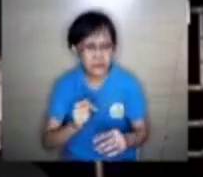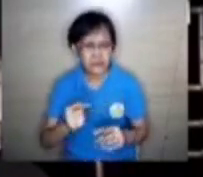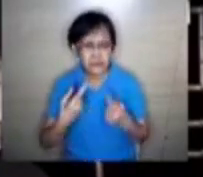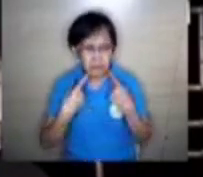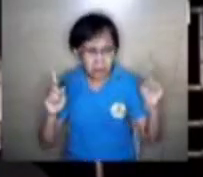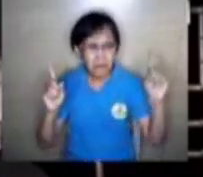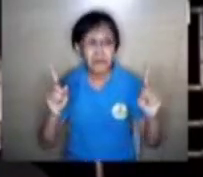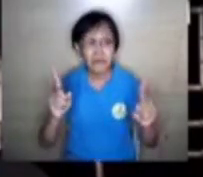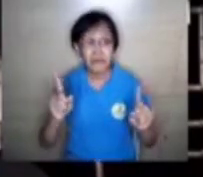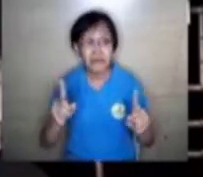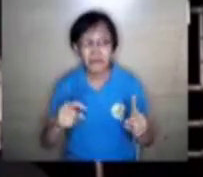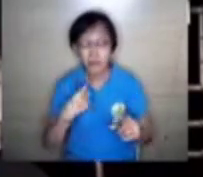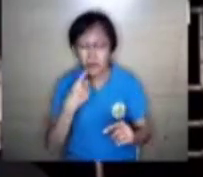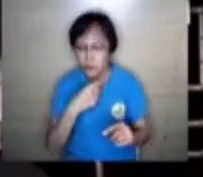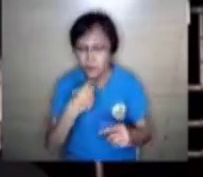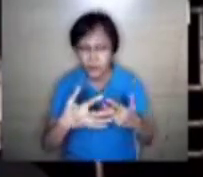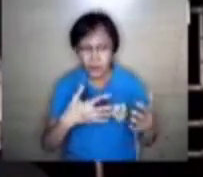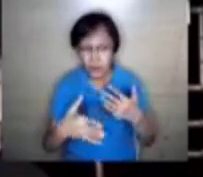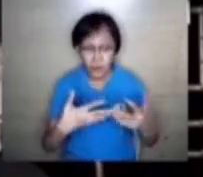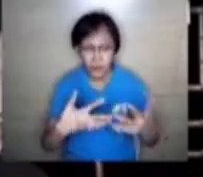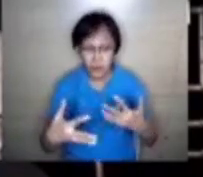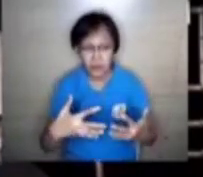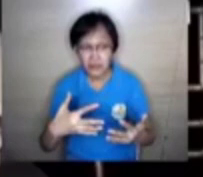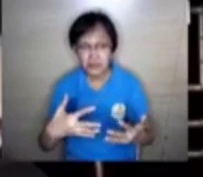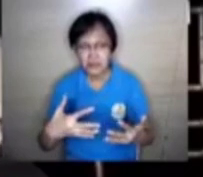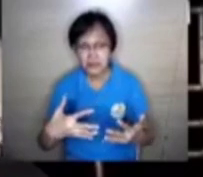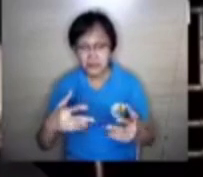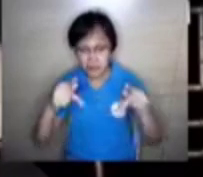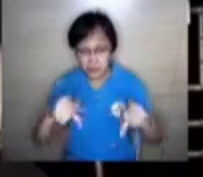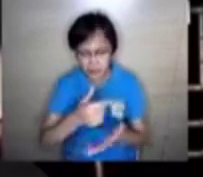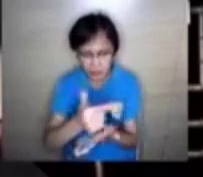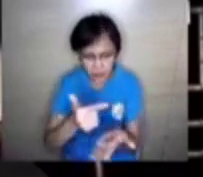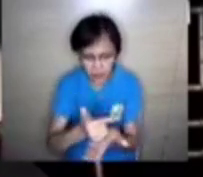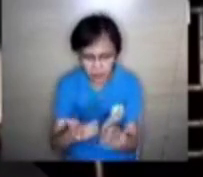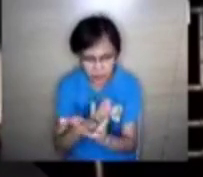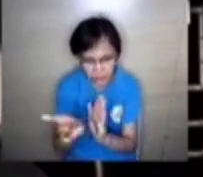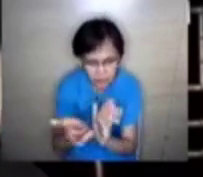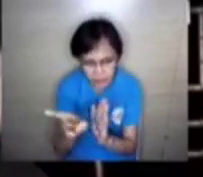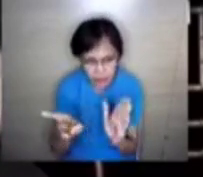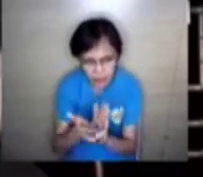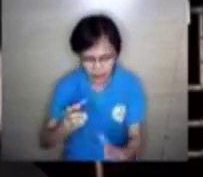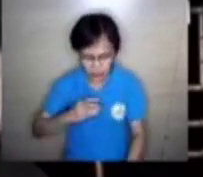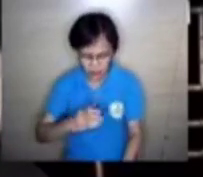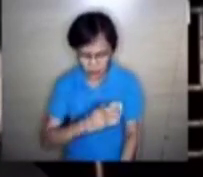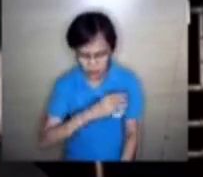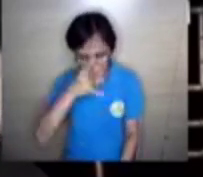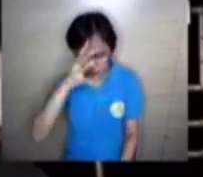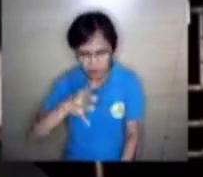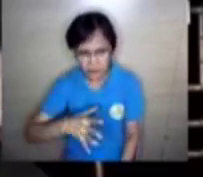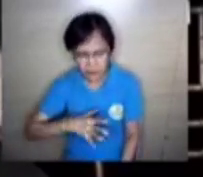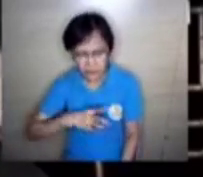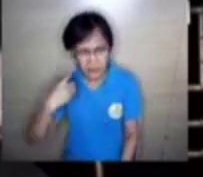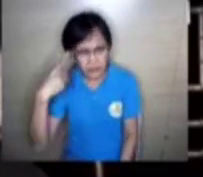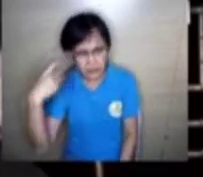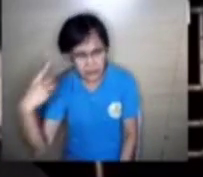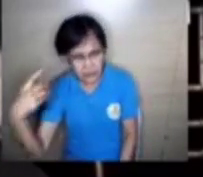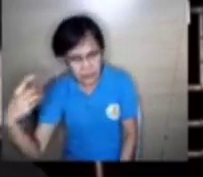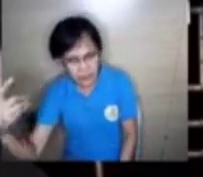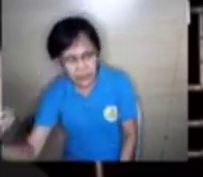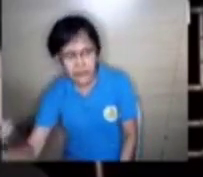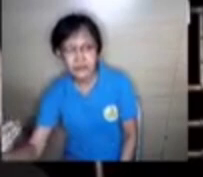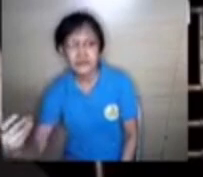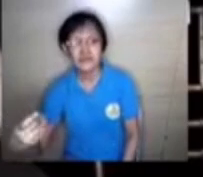School ang susunod na congressman ng ating distrito. Pangarap kong makita na isang graduate